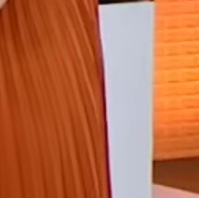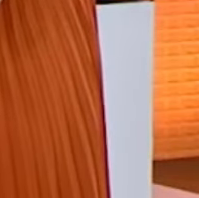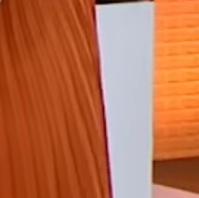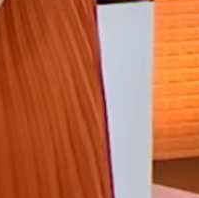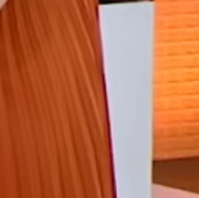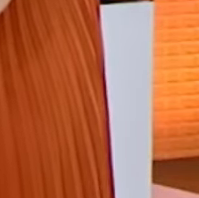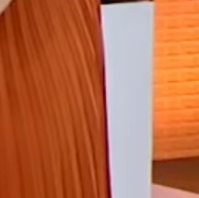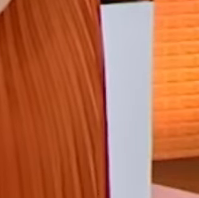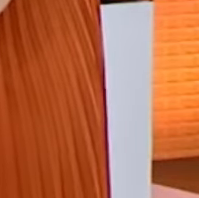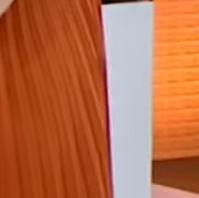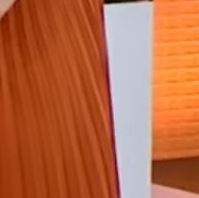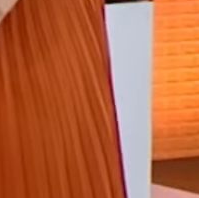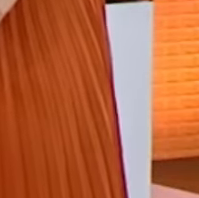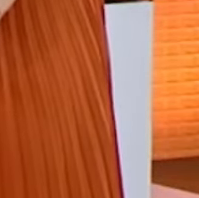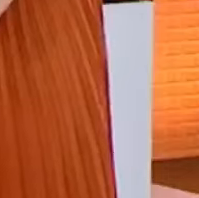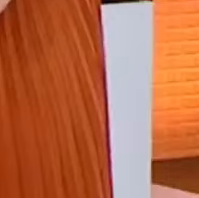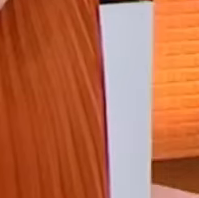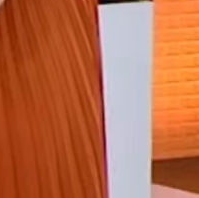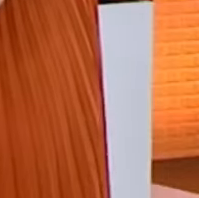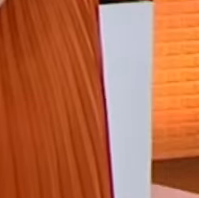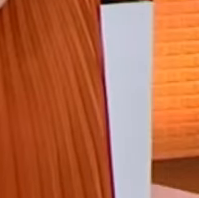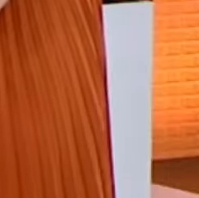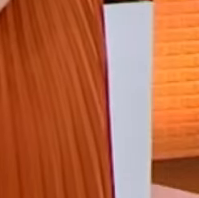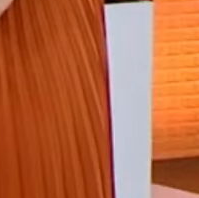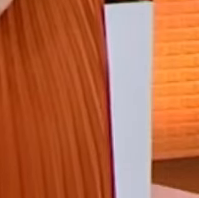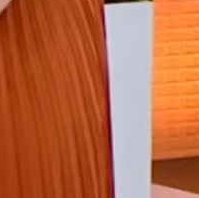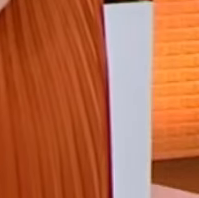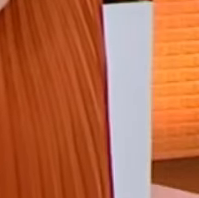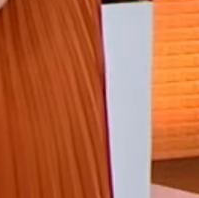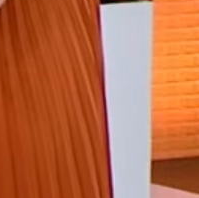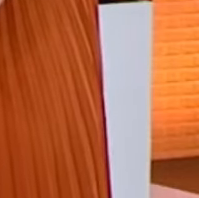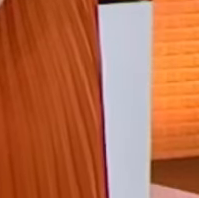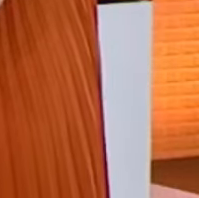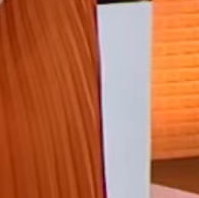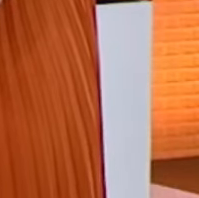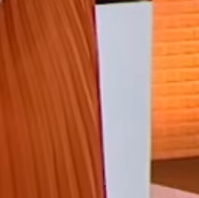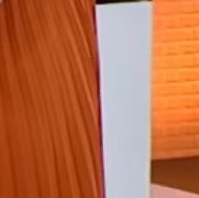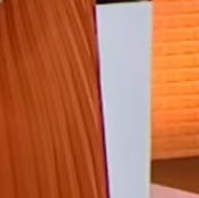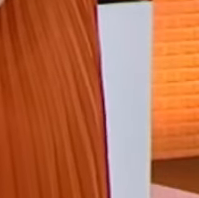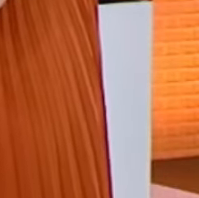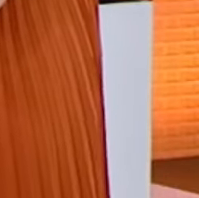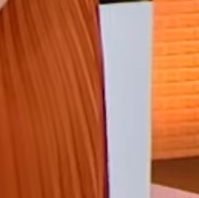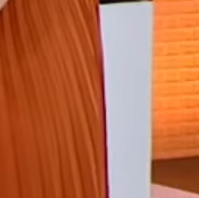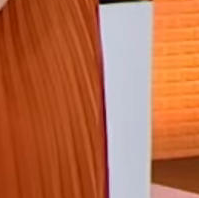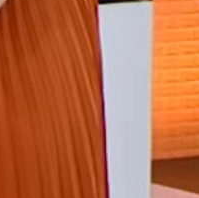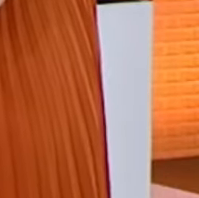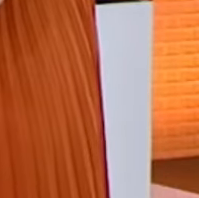mga kapuso abroad subaybayan niyo po kami sa GMA Pinoy TV at sa www.gmanews.tv